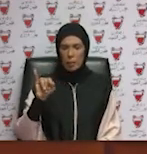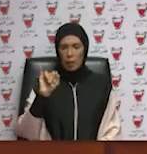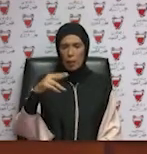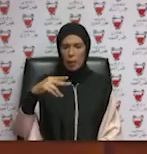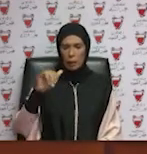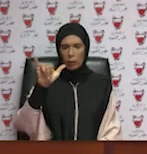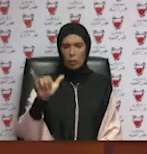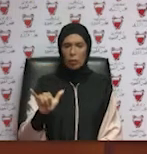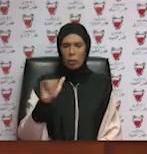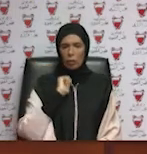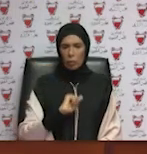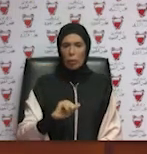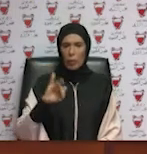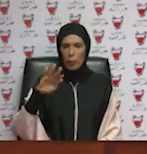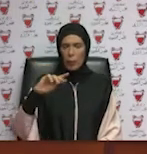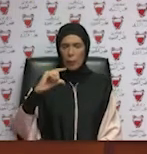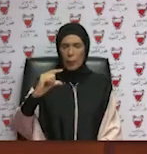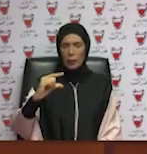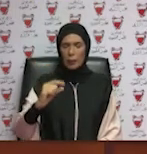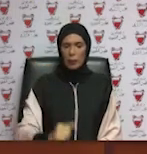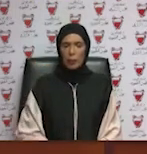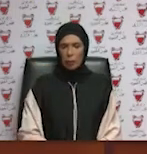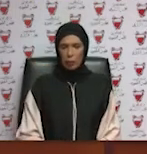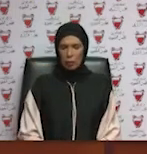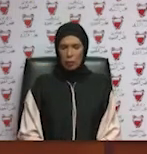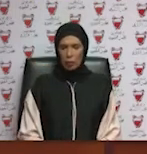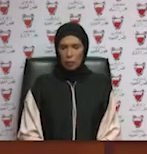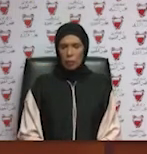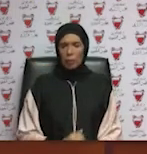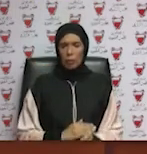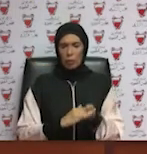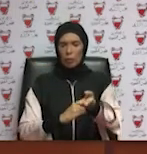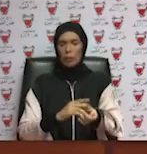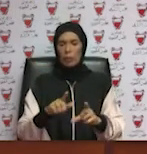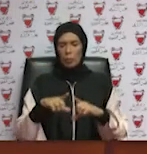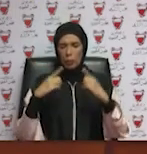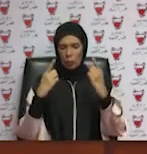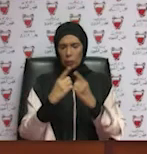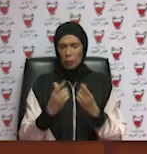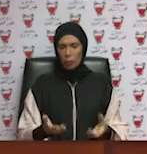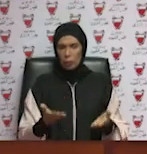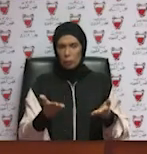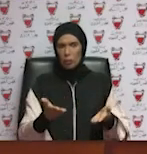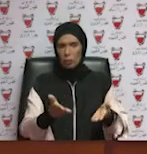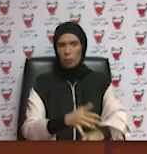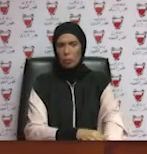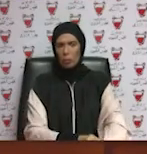الله العرادي الدكتور محمد علي حسن، اختار المجلس بحالته إلى لجنة الخدمات